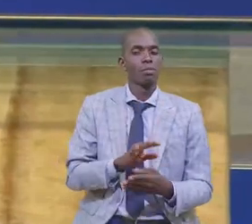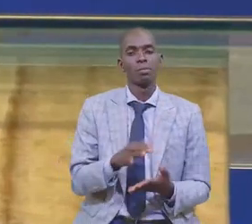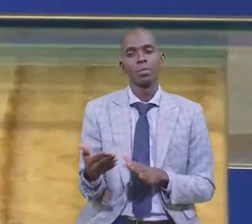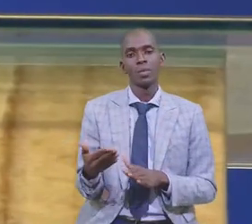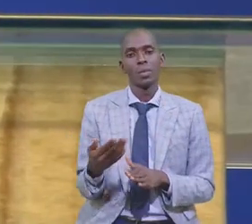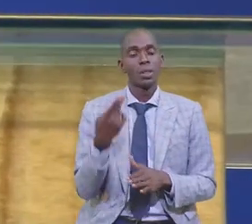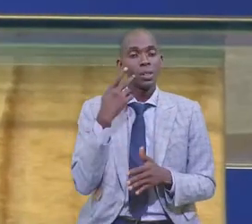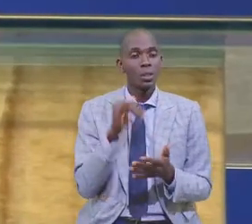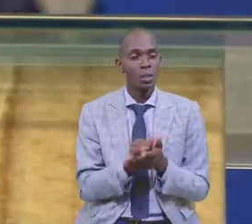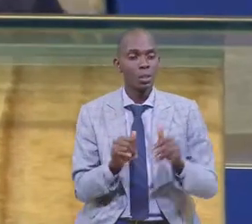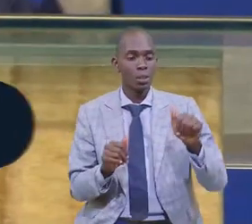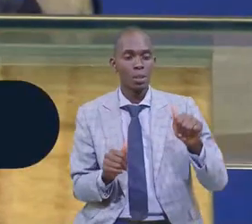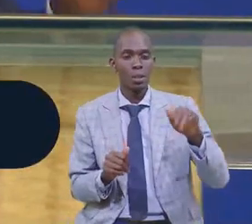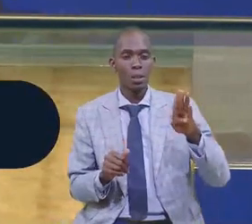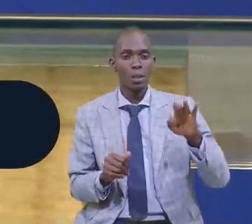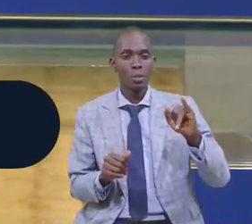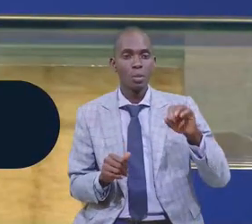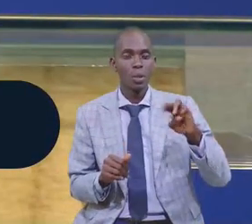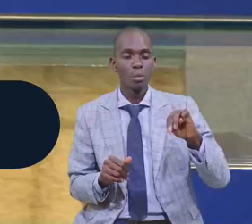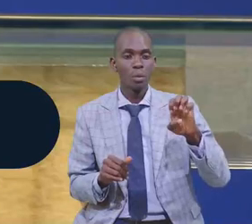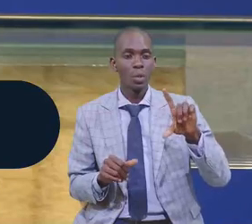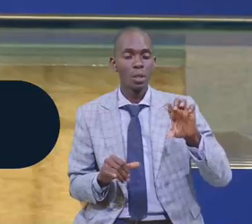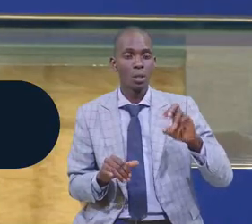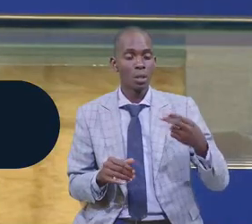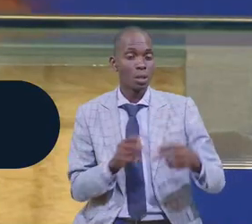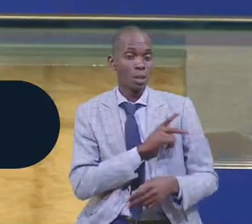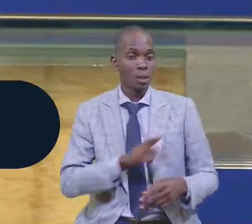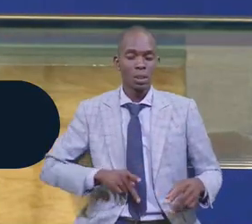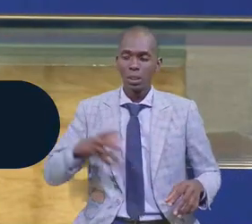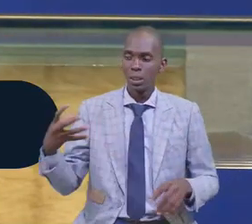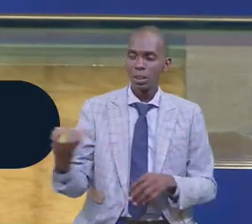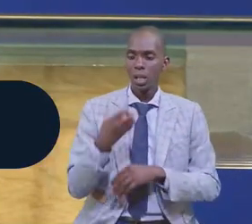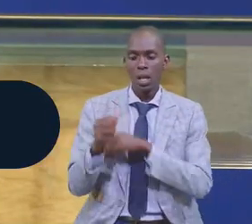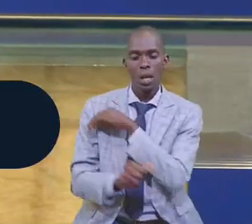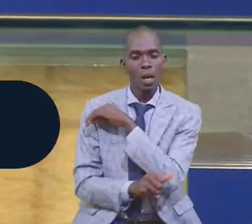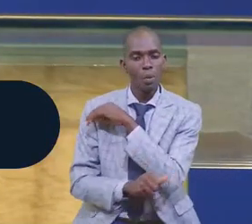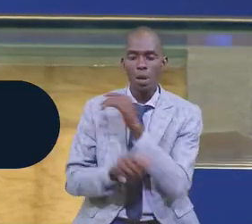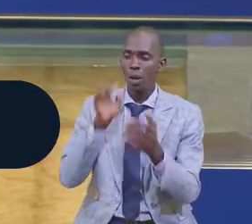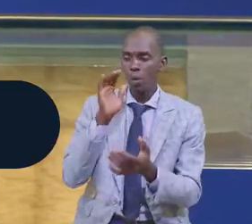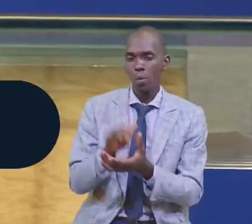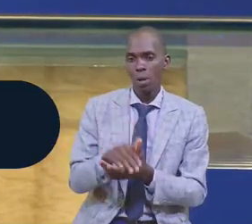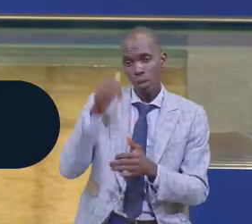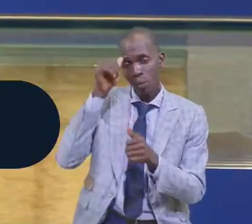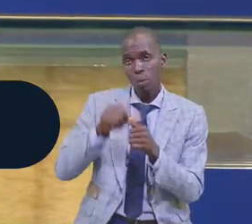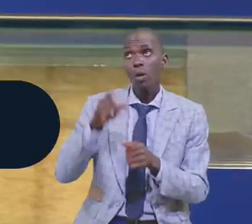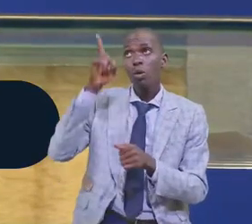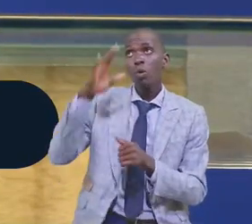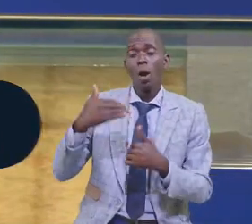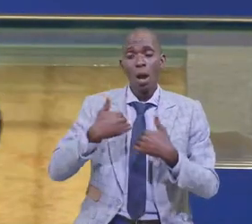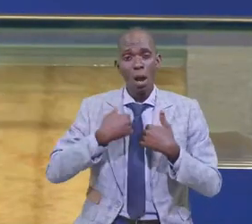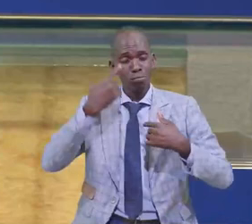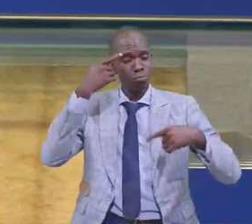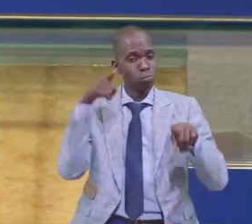a pris la femme d'Abraham et Dieu a fait alliance avec Abraham et Dieu a dit